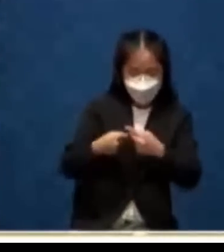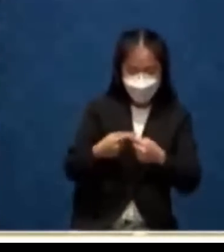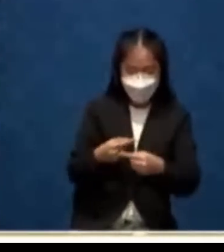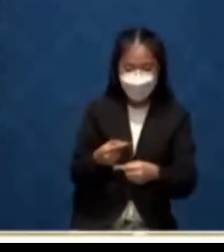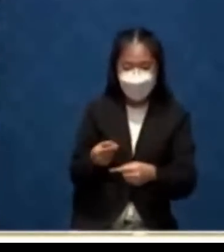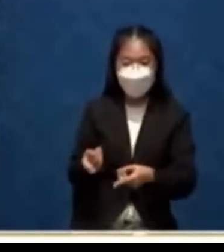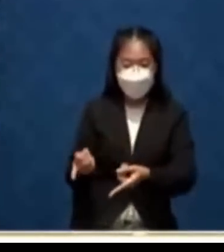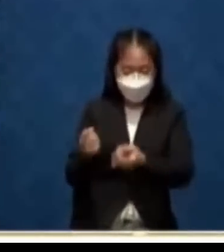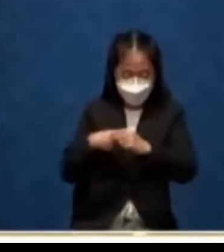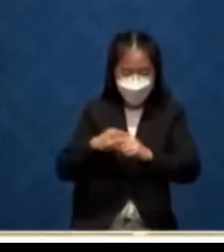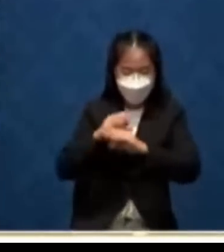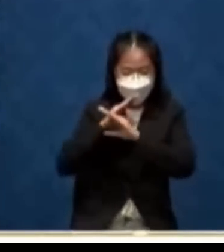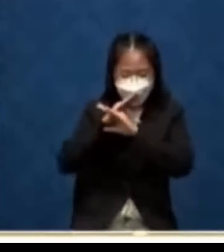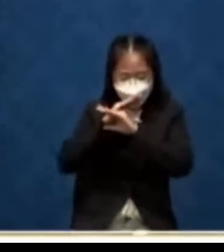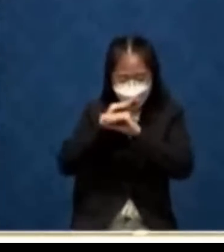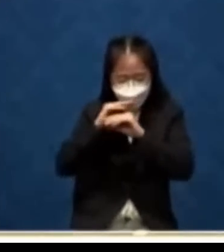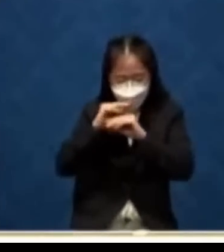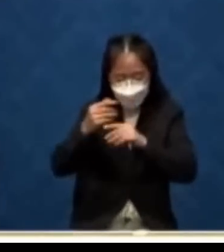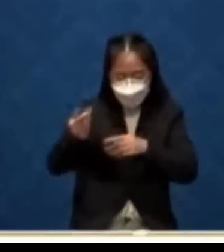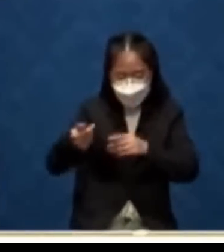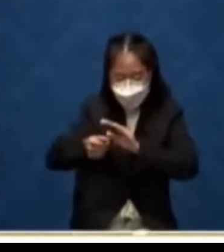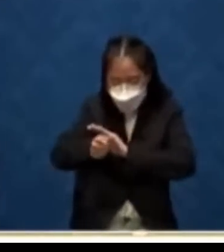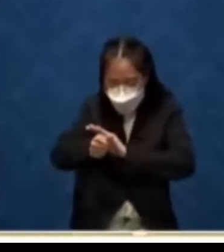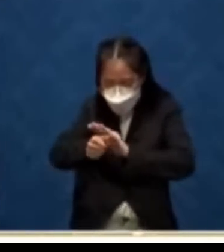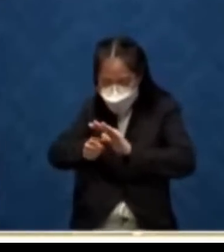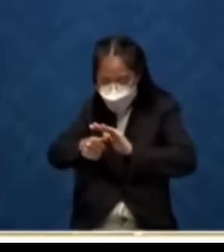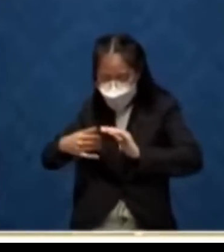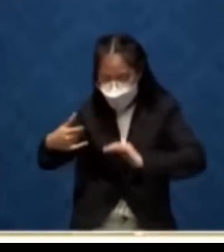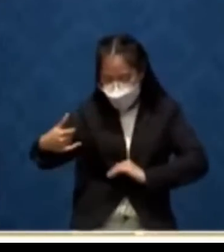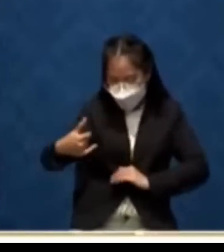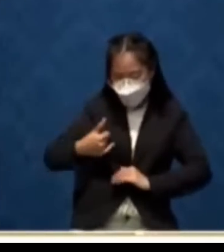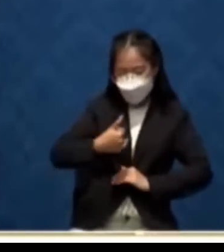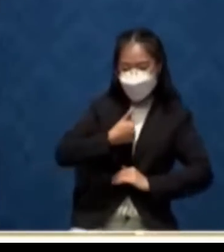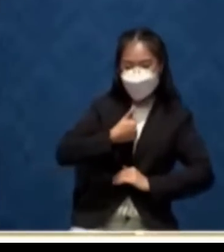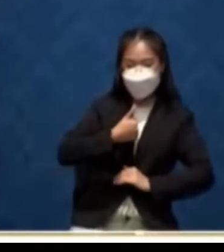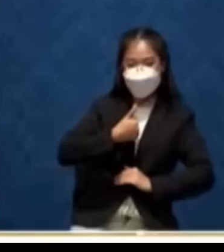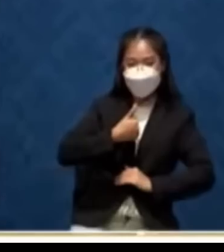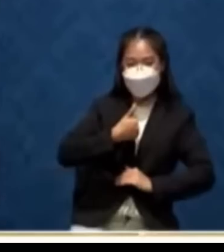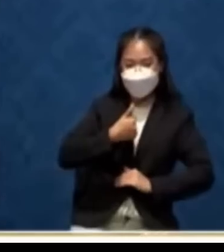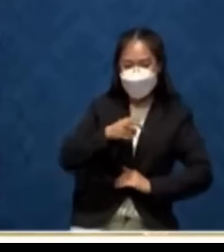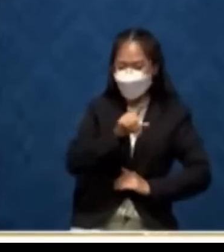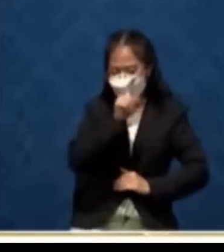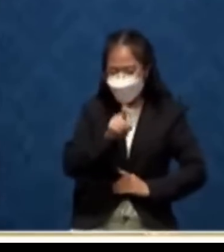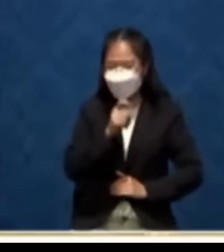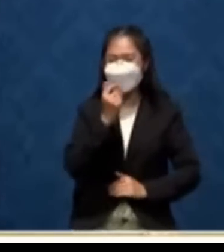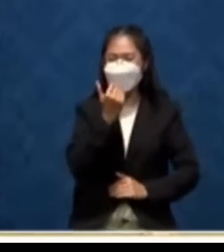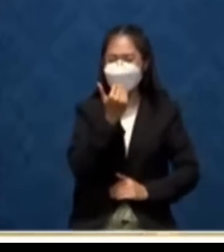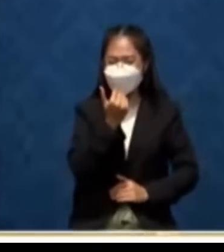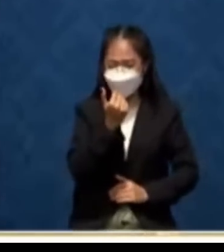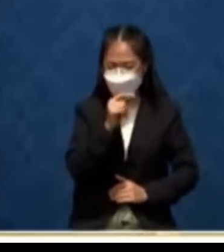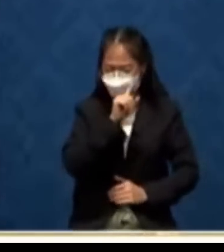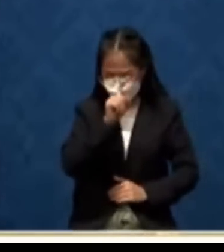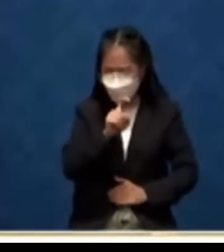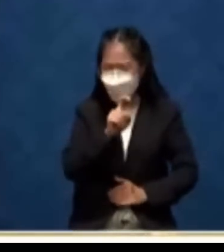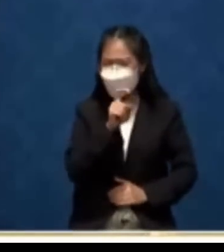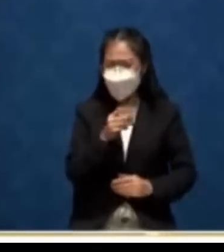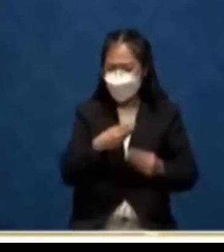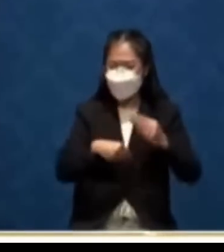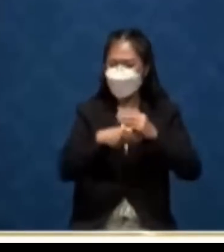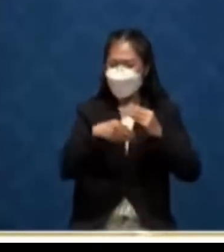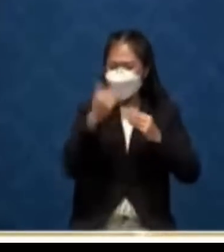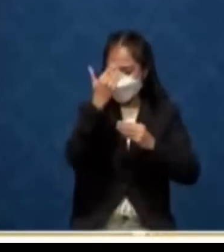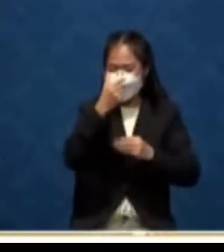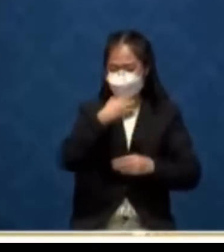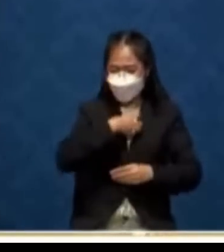ๆนะแอบไม่ให้โลกรู้แล้วจะไม่ให้สงสัยได้อย่างไรว่ามีความพยายามไม่